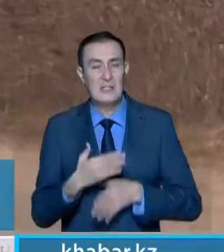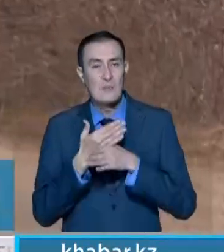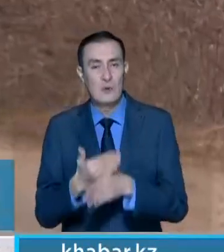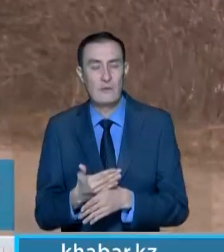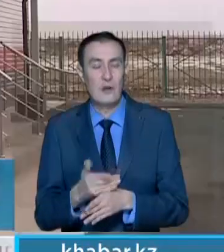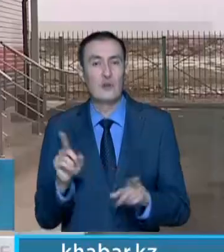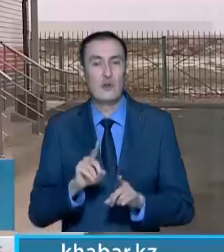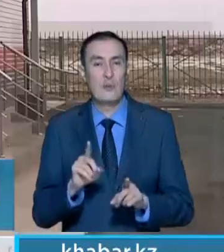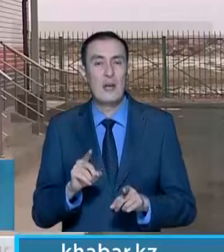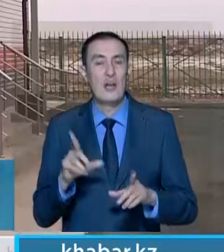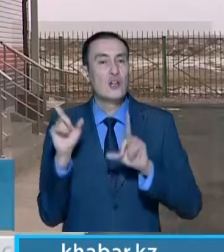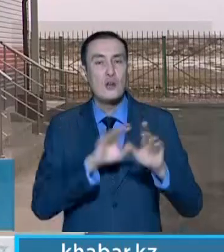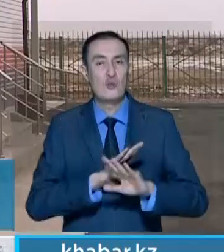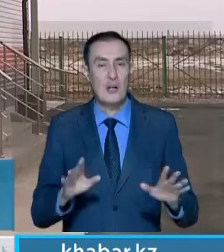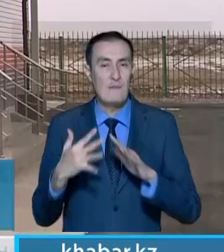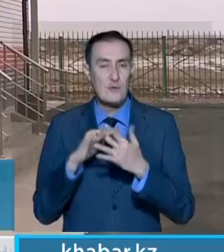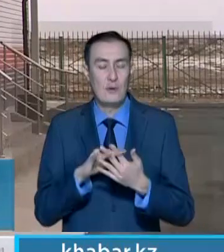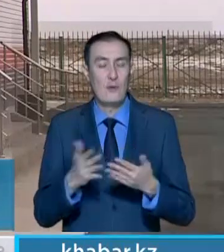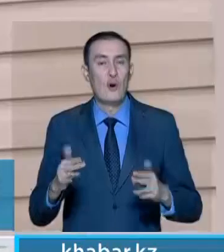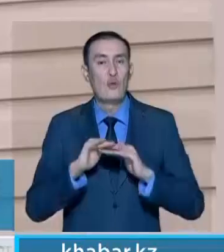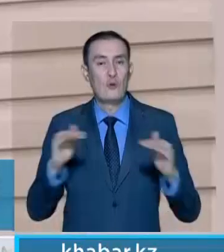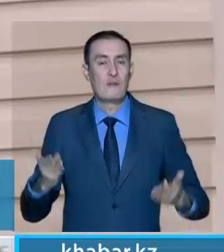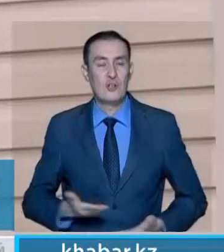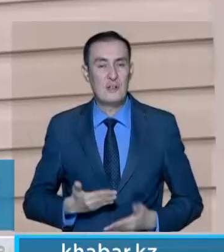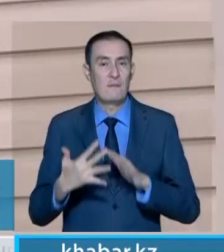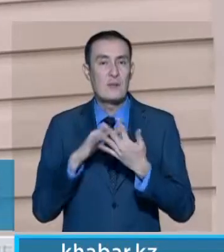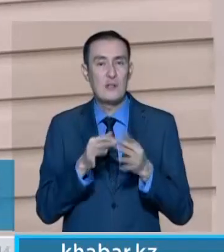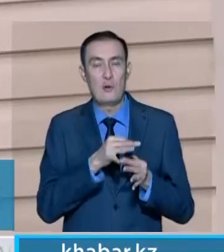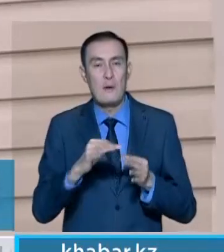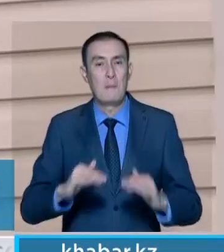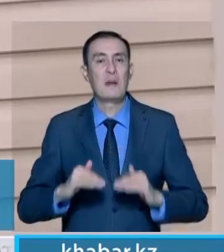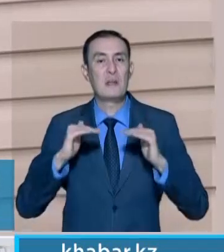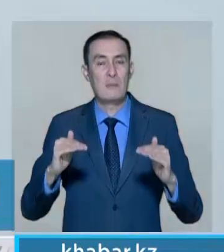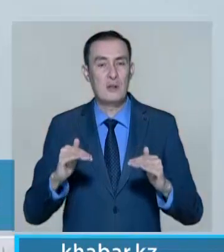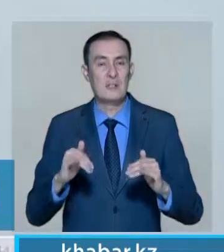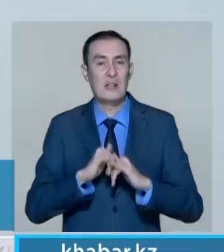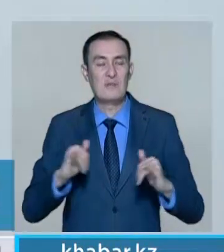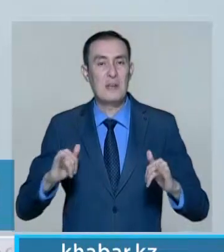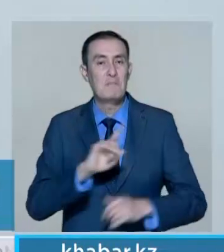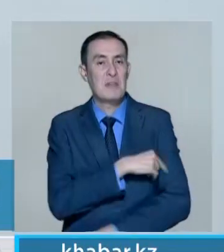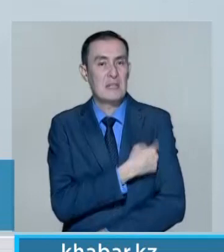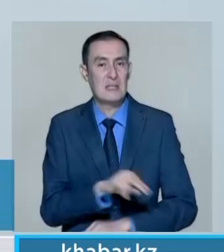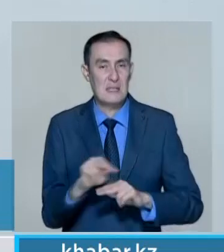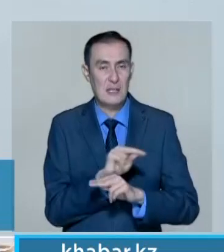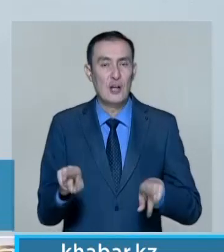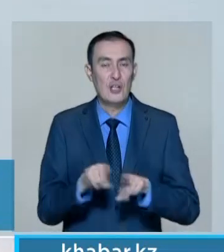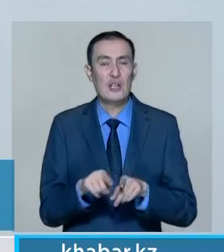не покидать села. Уровень жизни в отдаленных населенных пунктах поднимают с развитием медицины. Даже